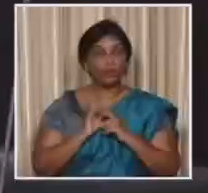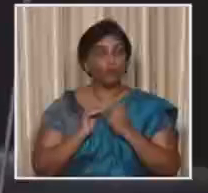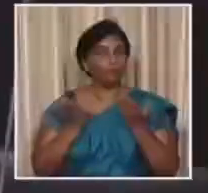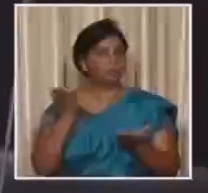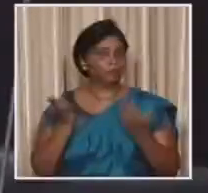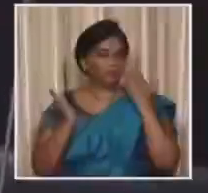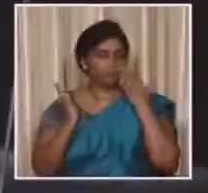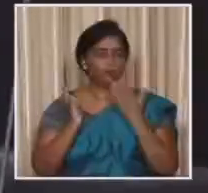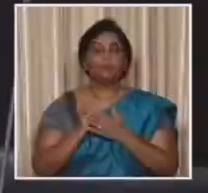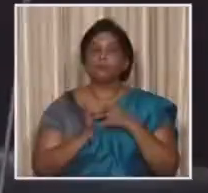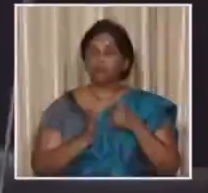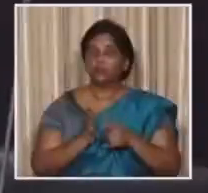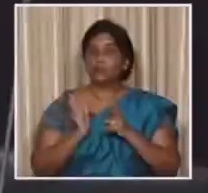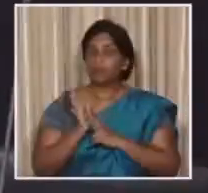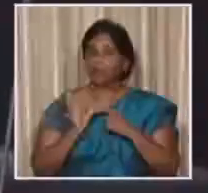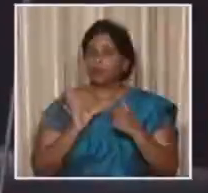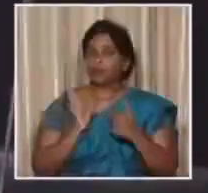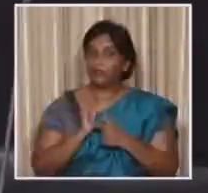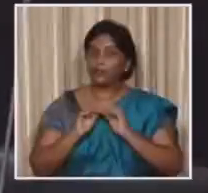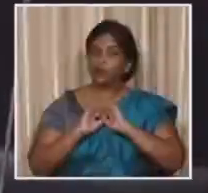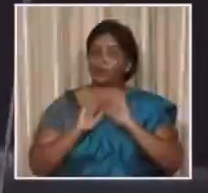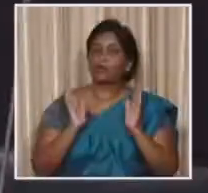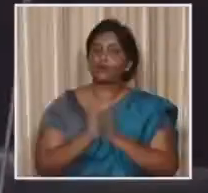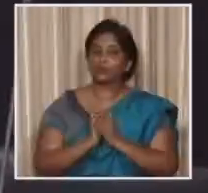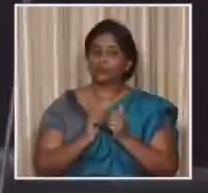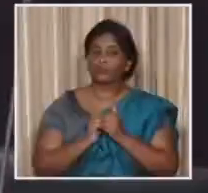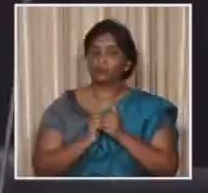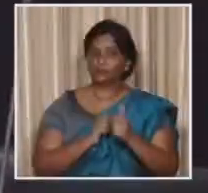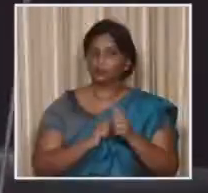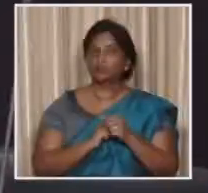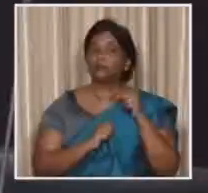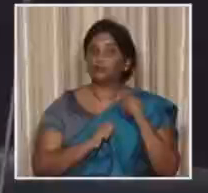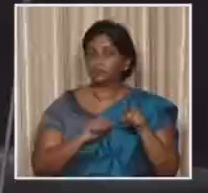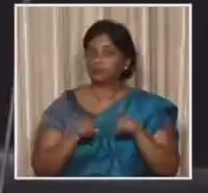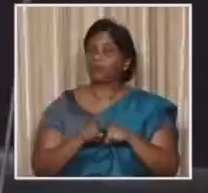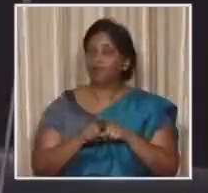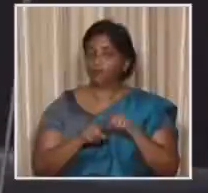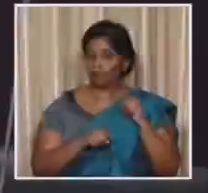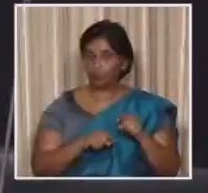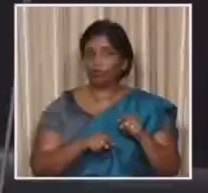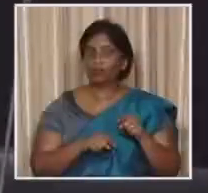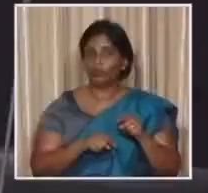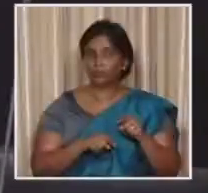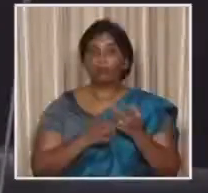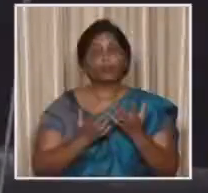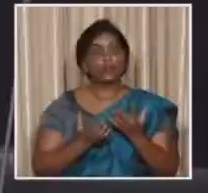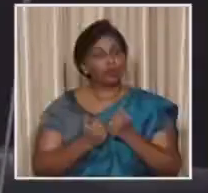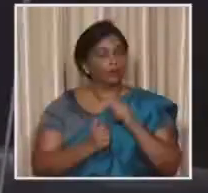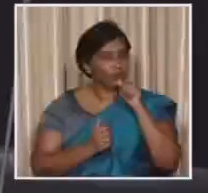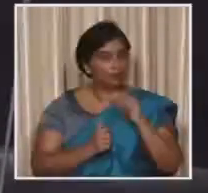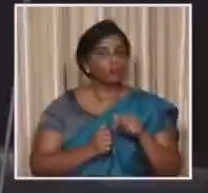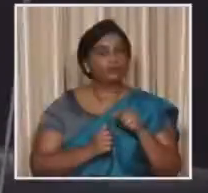සඳහා තමයි මේ වැට් අනිත් ඔක්කෝම දේවල් කරලා තියෙන. ඒක නිසා තමයි මේක අවශ්‍යෙන්ම අපි